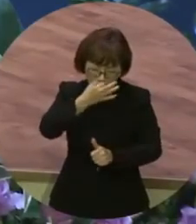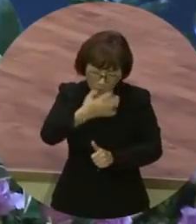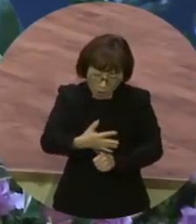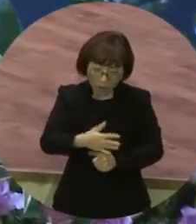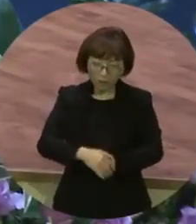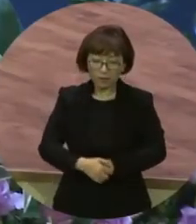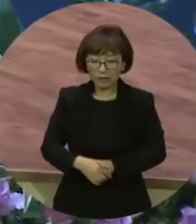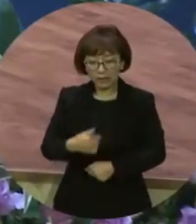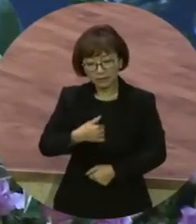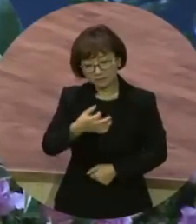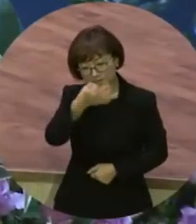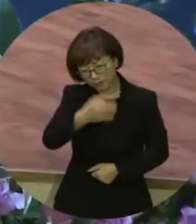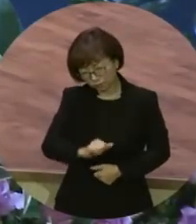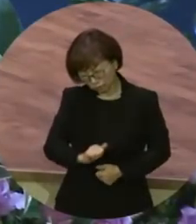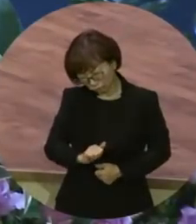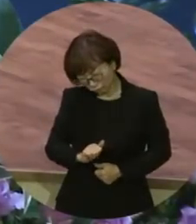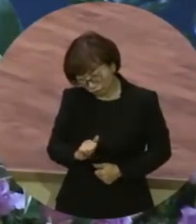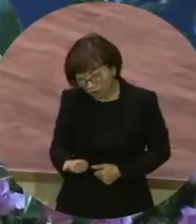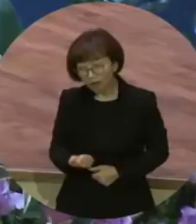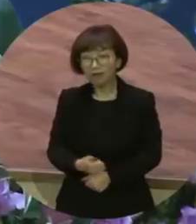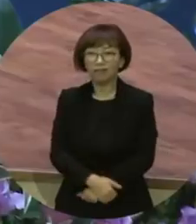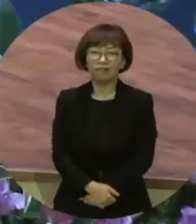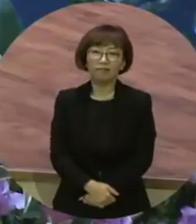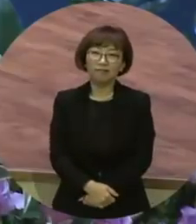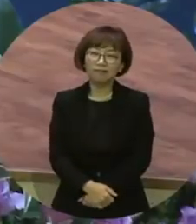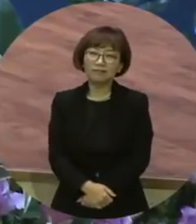내가 너무 힘든데.